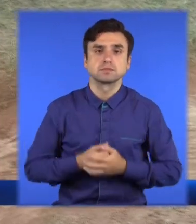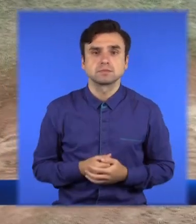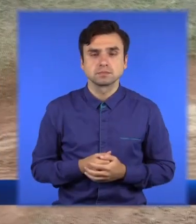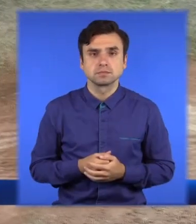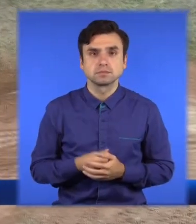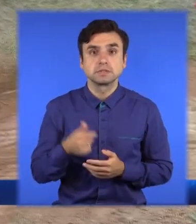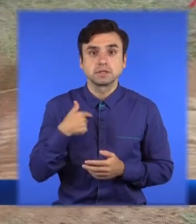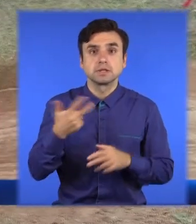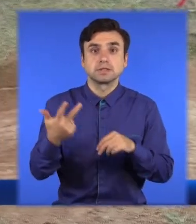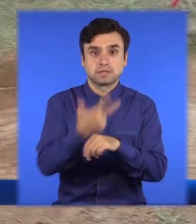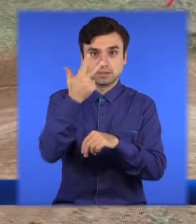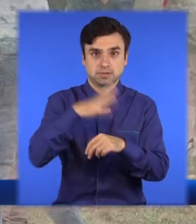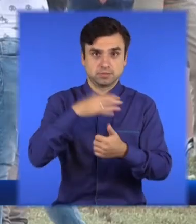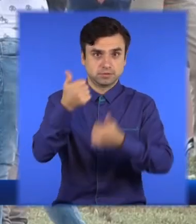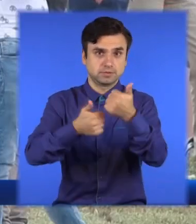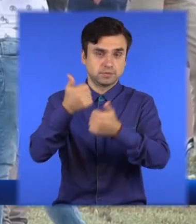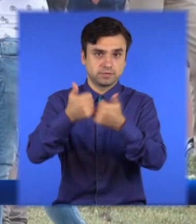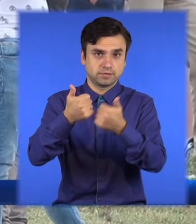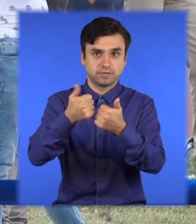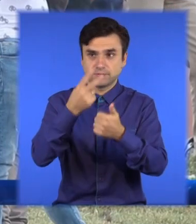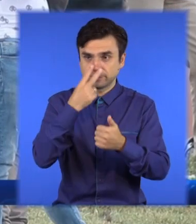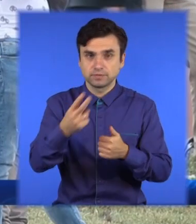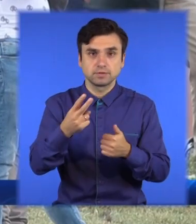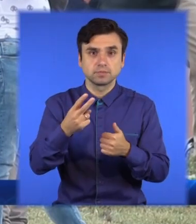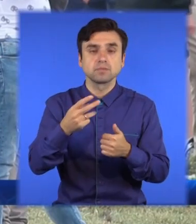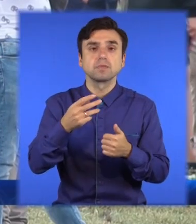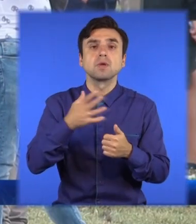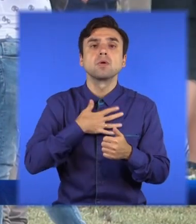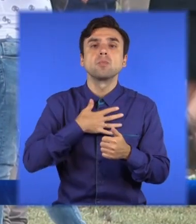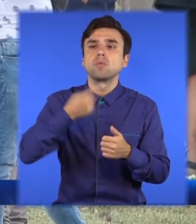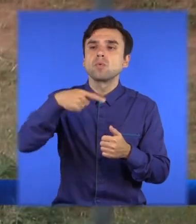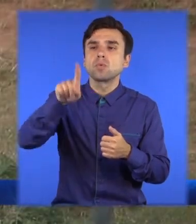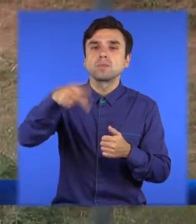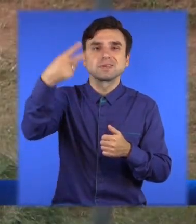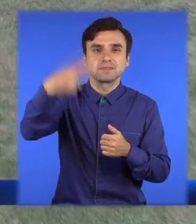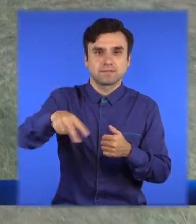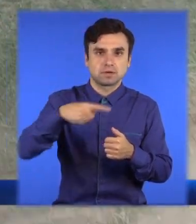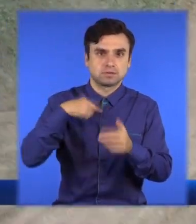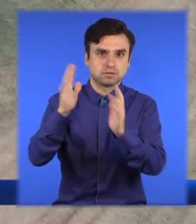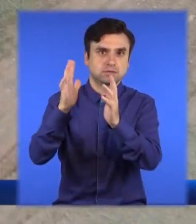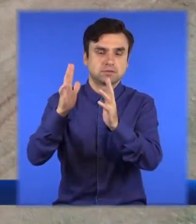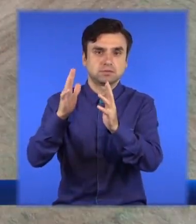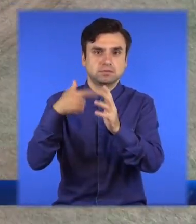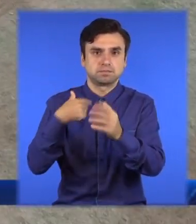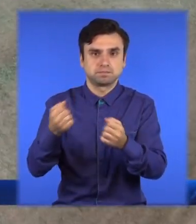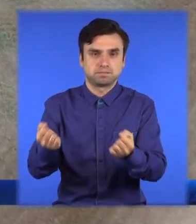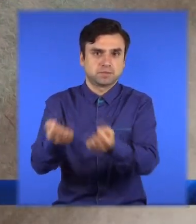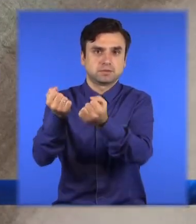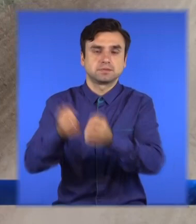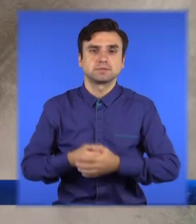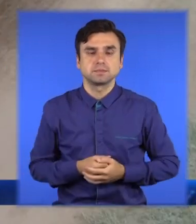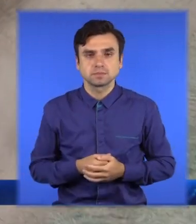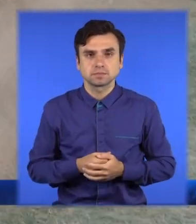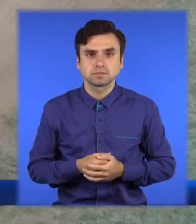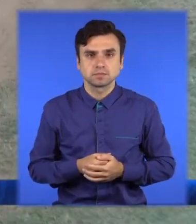Підтримати учасників перегонів прийшли криворіжці, які вже давно вболівають за своїх улюблених гонщиків. Щоразу глядачі отримують нові емоції та